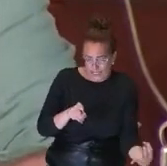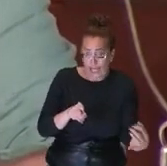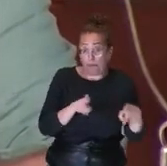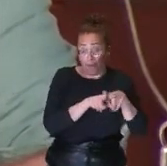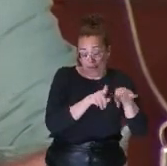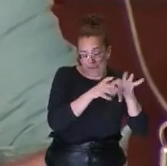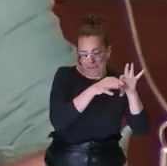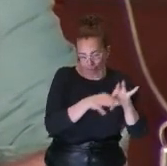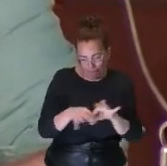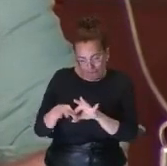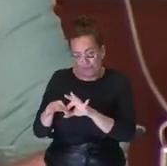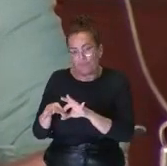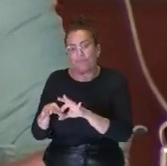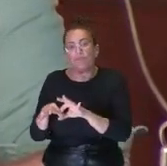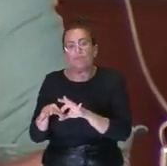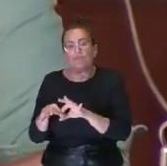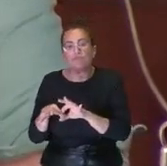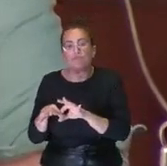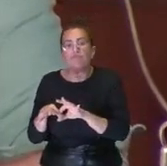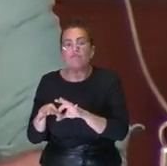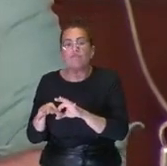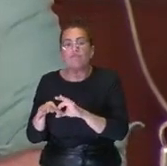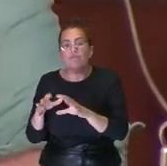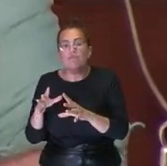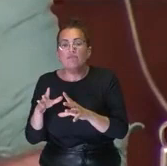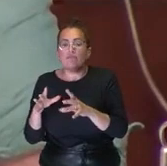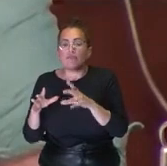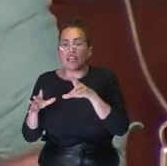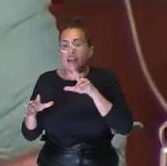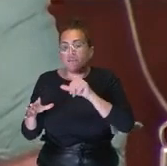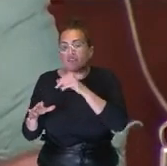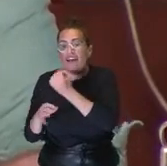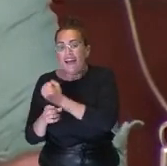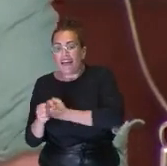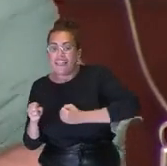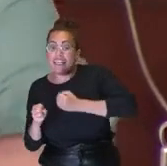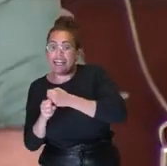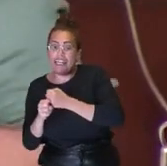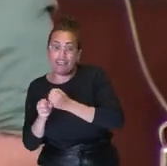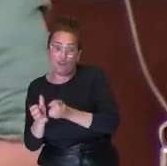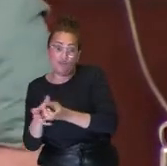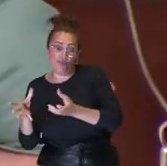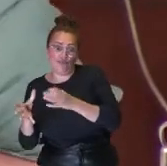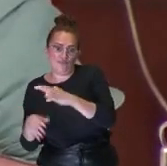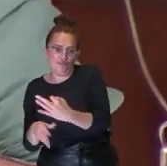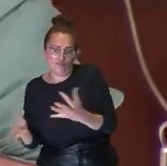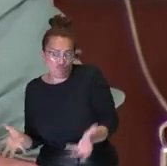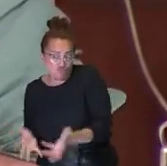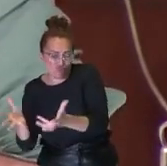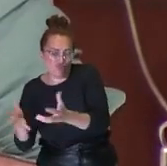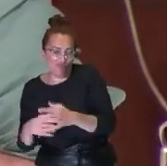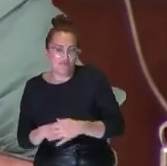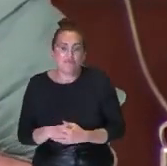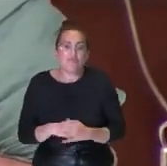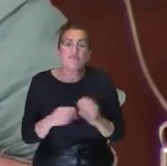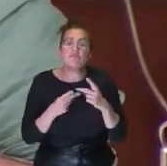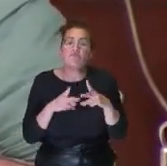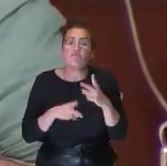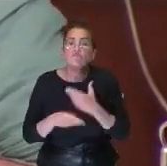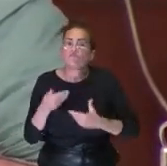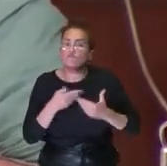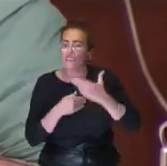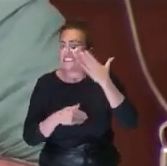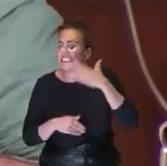nombre d'opérations qui seront concernées par cette évolution. On a aussi les permis de construire, hein, bien sûr, hein, comme